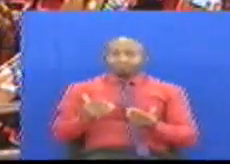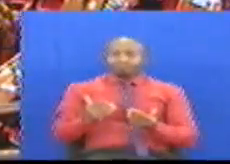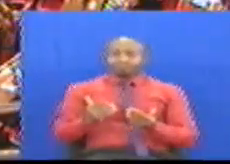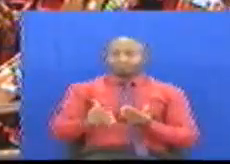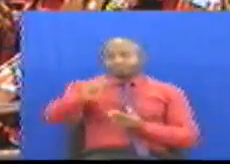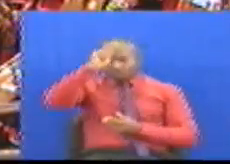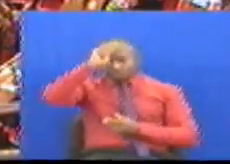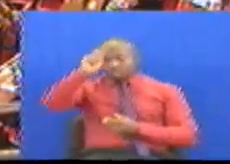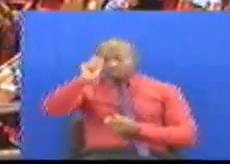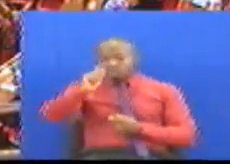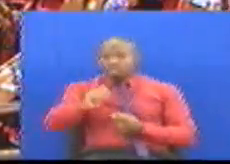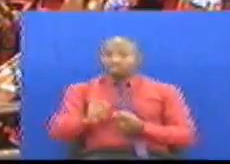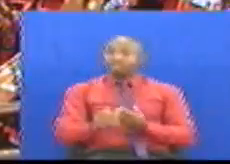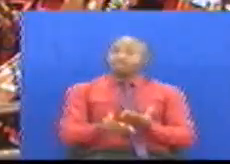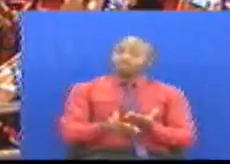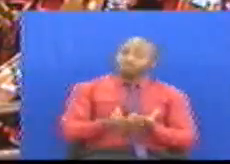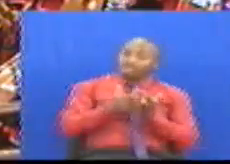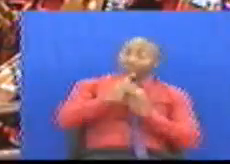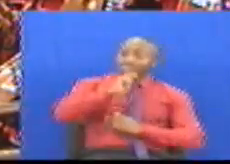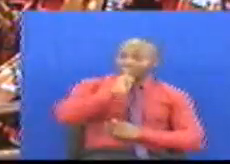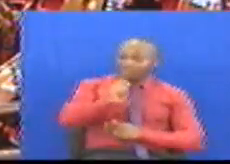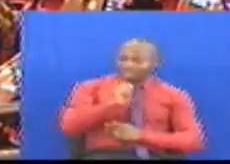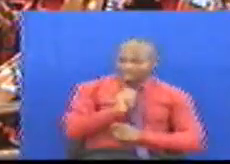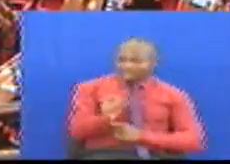Mheshimiwa Naibu Speaker,